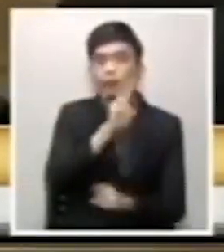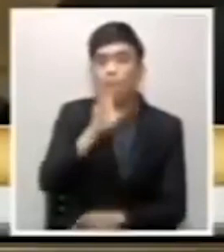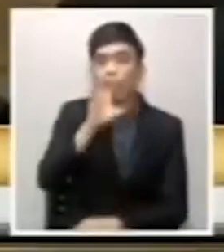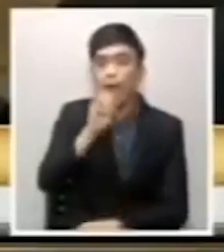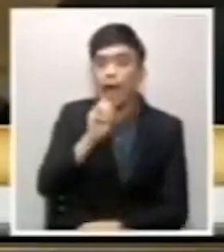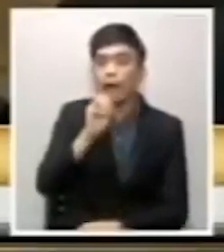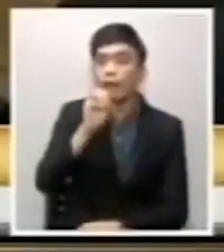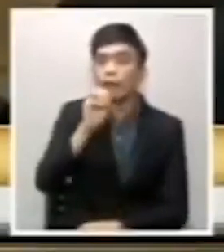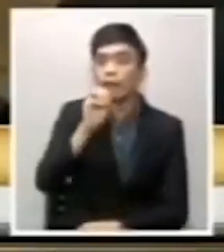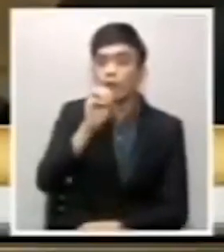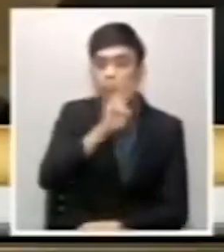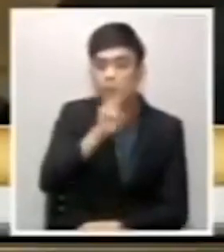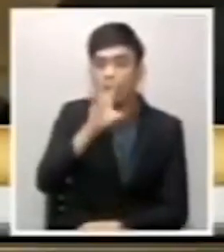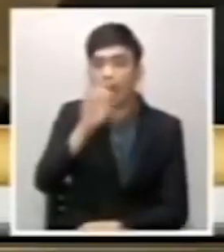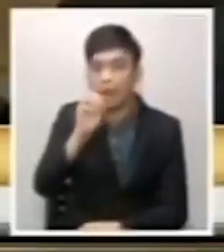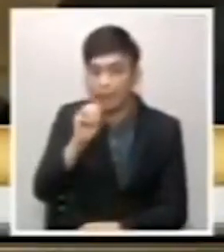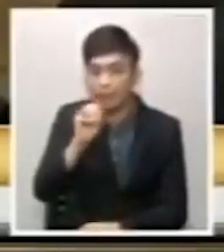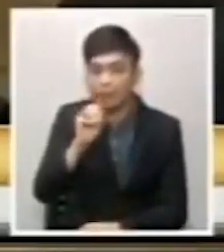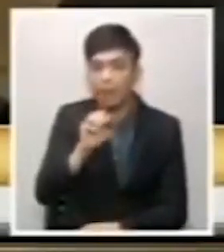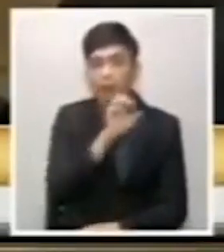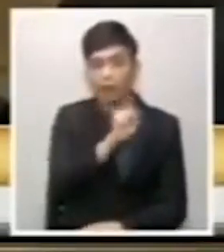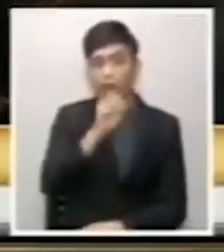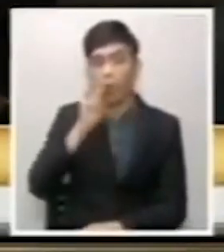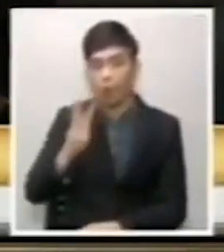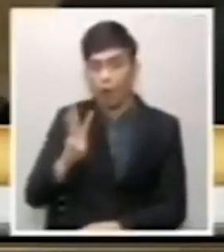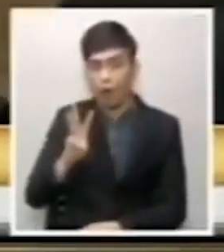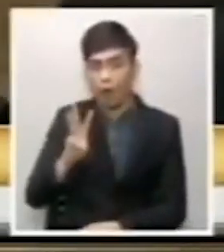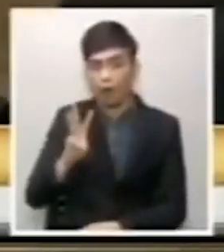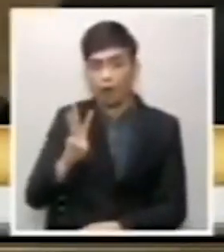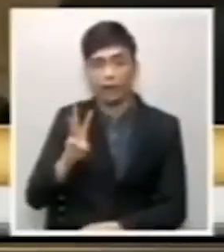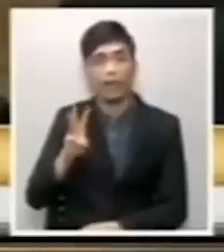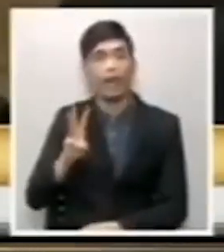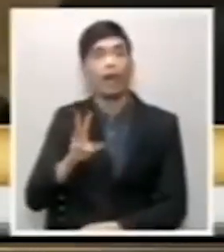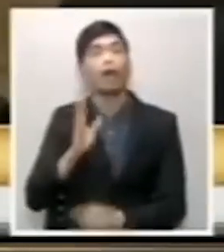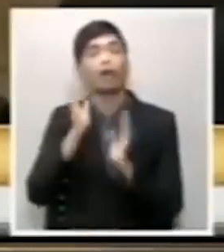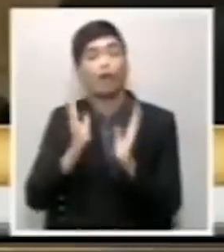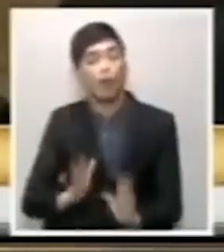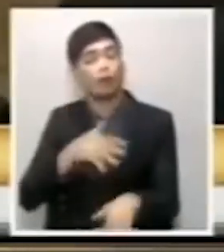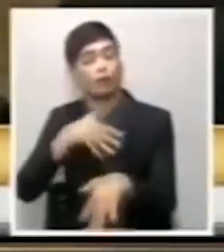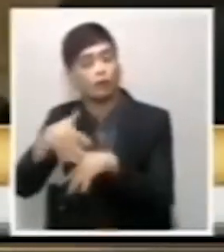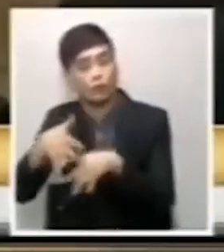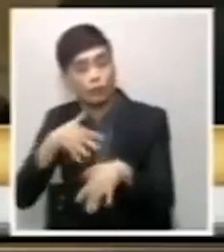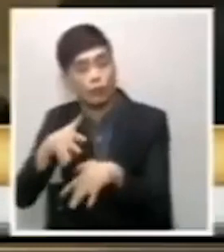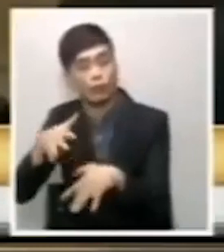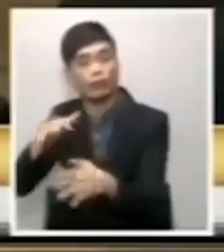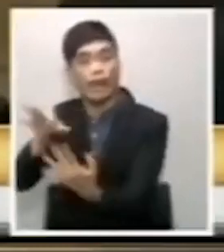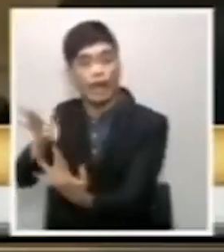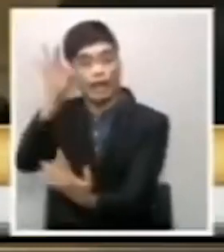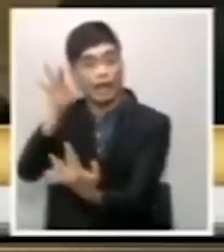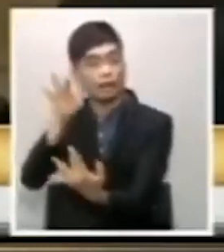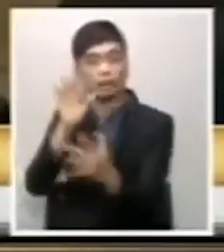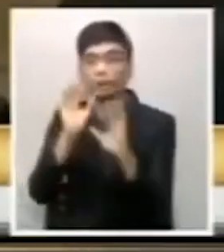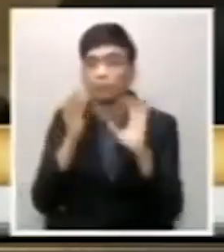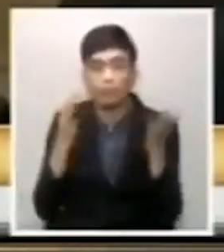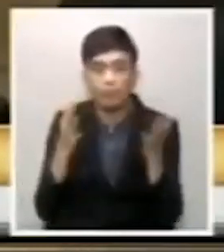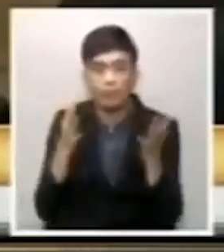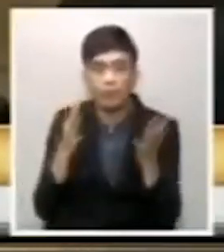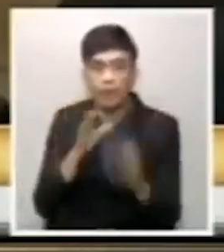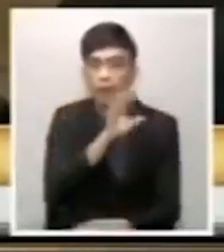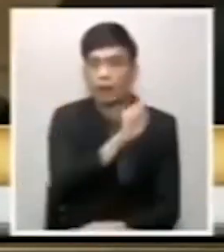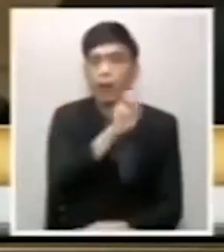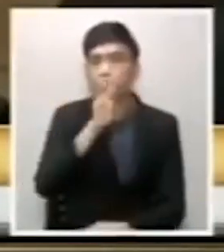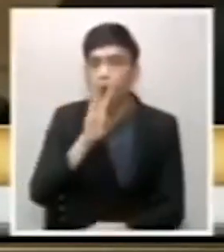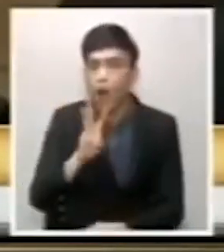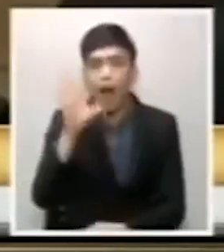250คนสว.ชุดนี้ไม่มีประชาชนคนใดได้เป็นผู้เลือกเลยครับเพราะสว.ชุ